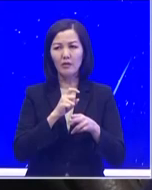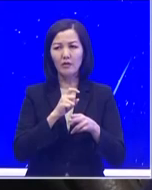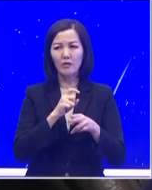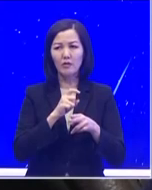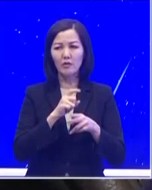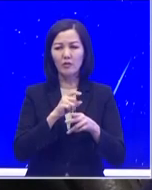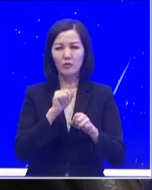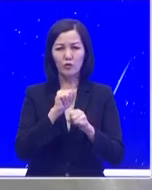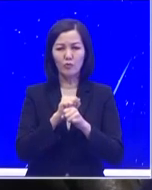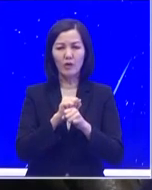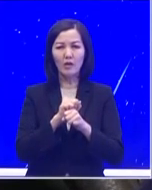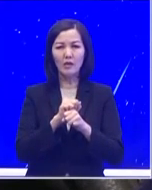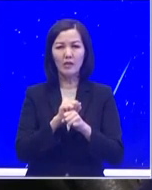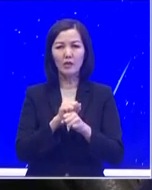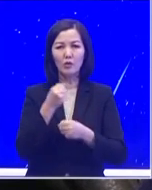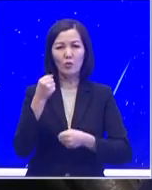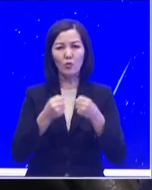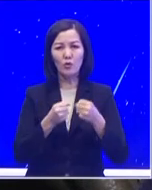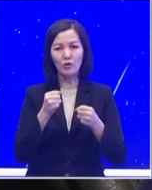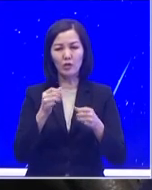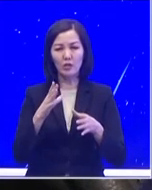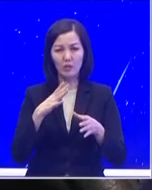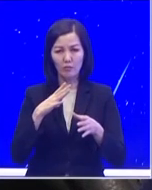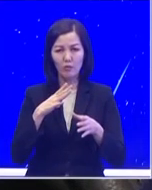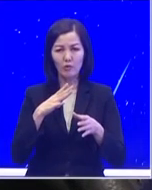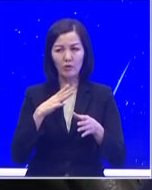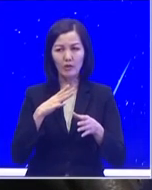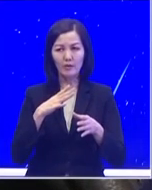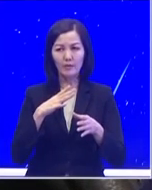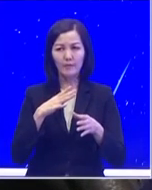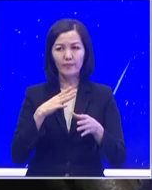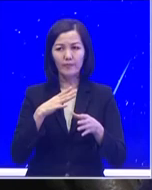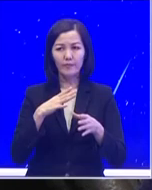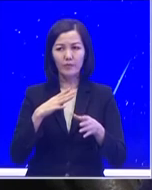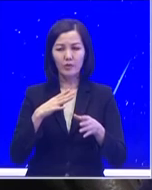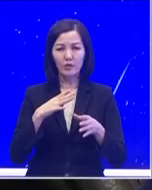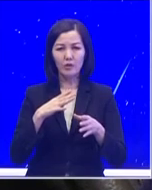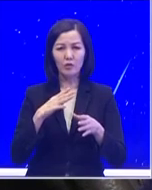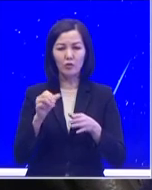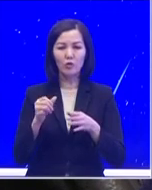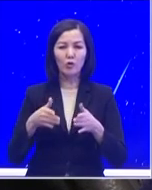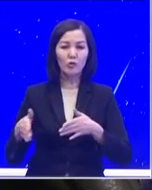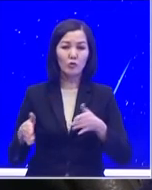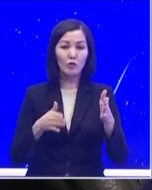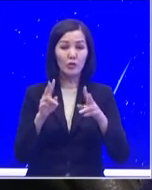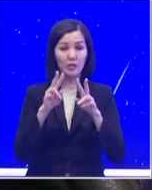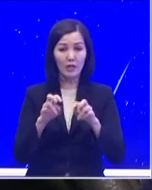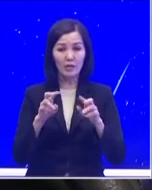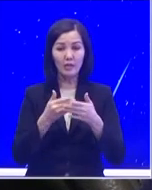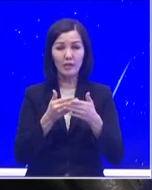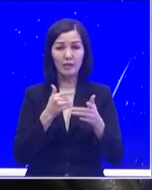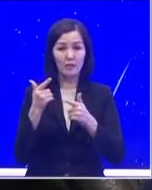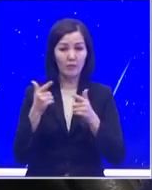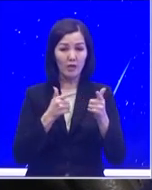көп тұрып қалған көліктер де болды. Соны айтарым жаңа запаскалардың жаңа дөңгелектерін қарап алса, жолға шыққанда тексеріп жаңағындай.